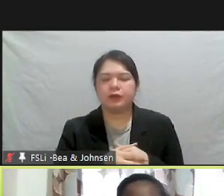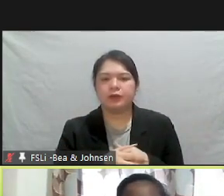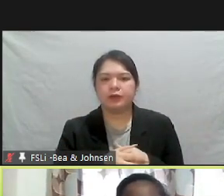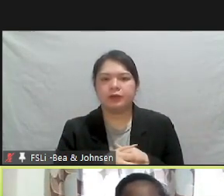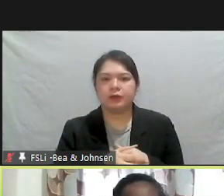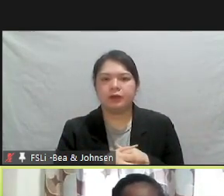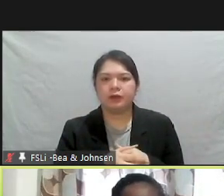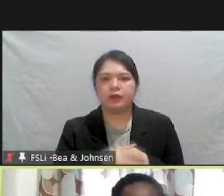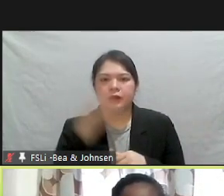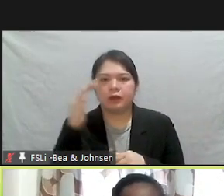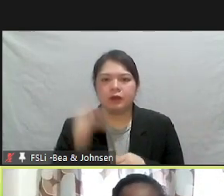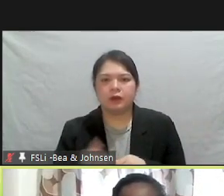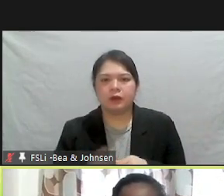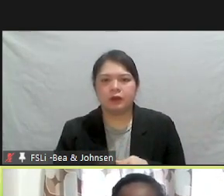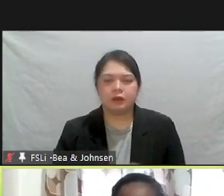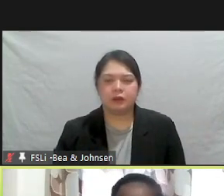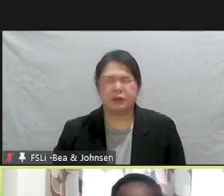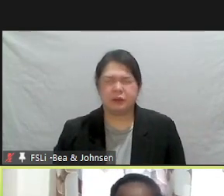Next, ma'am.